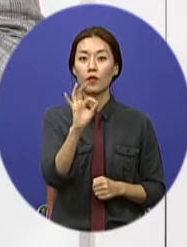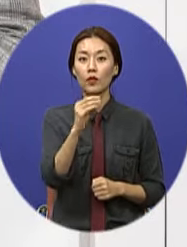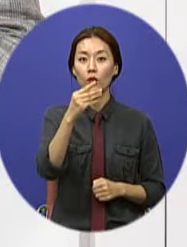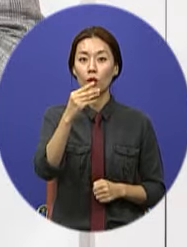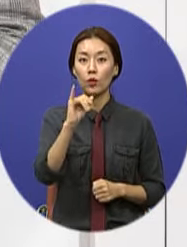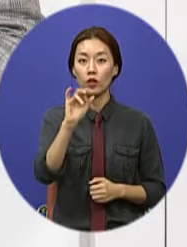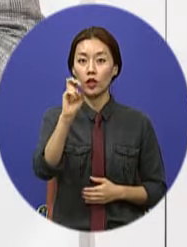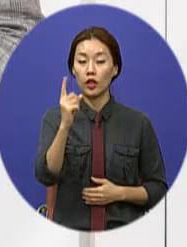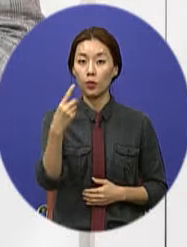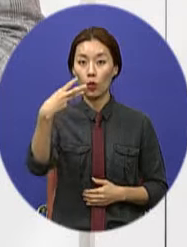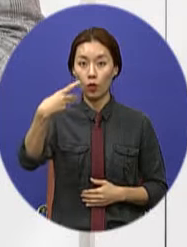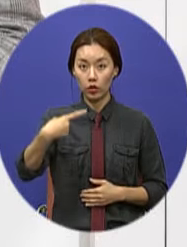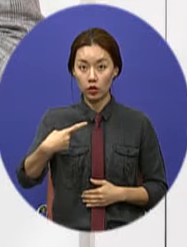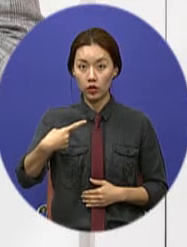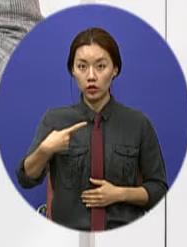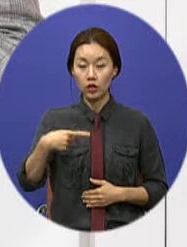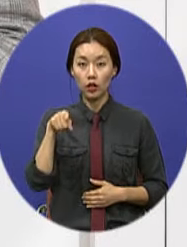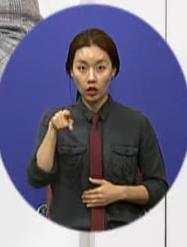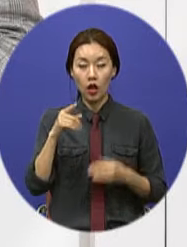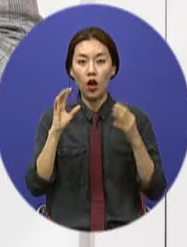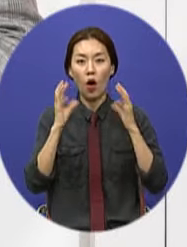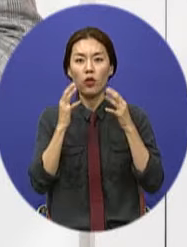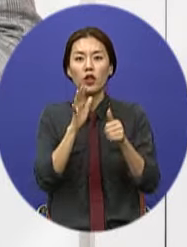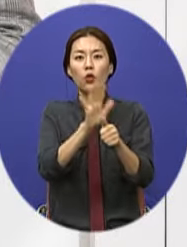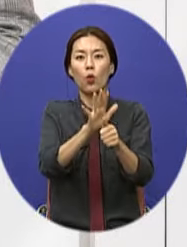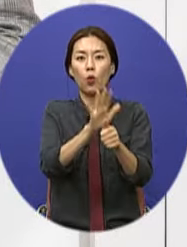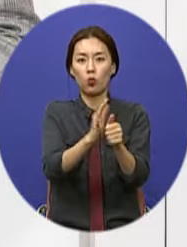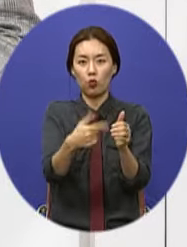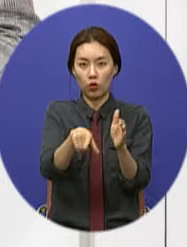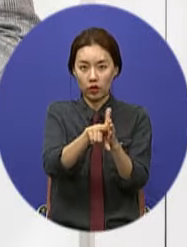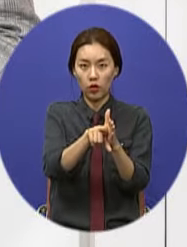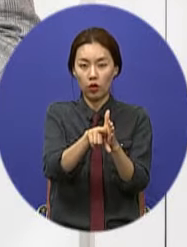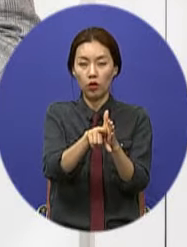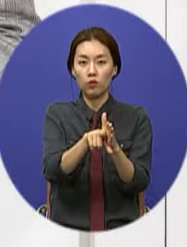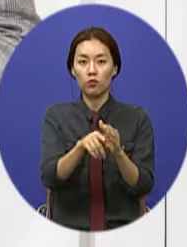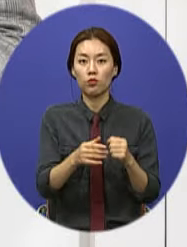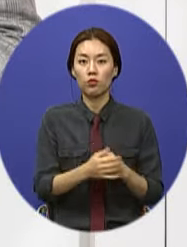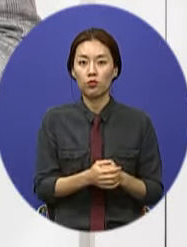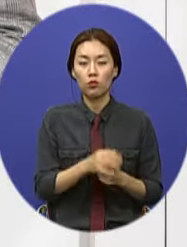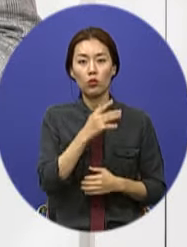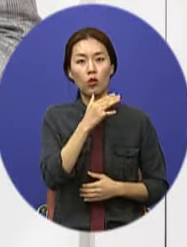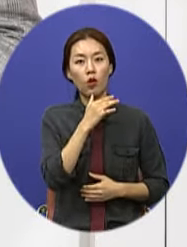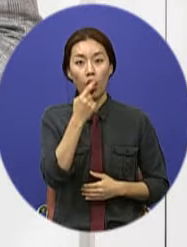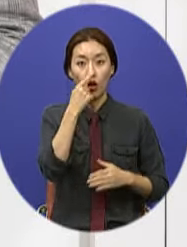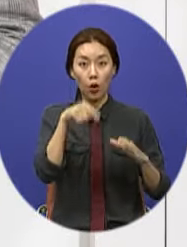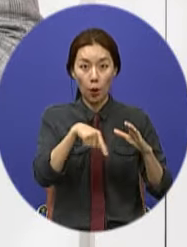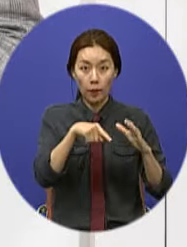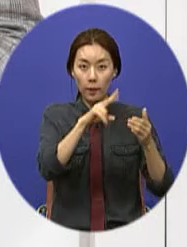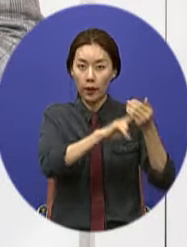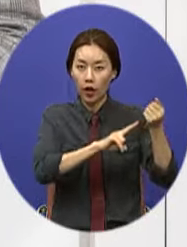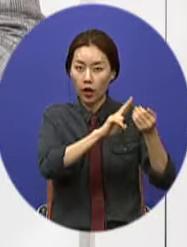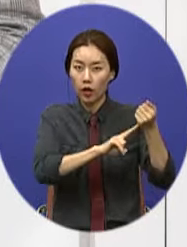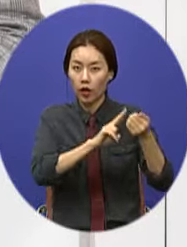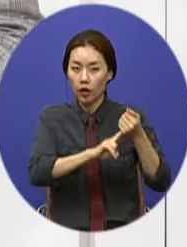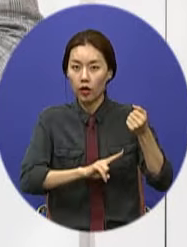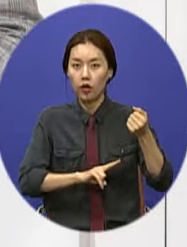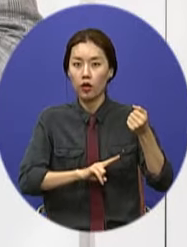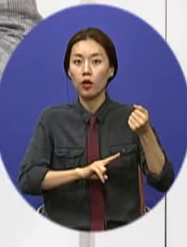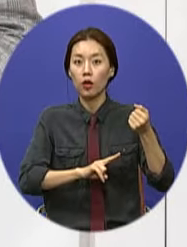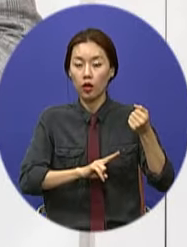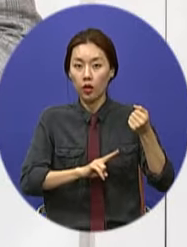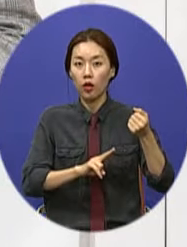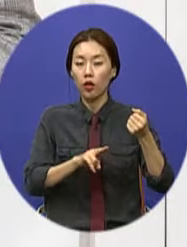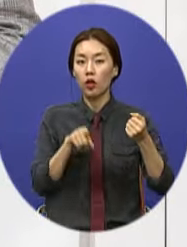동팀으로 네. 그 저 어린이들 그 돕기 아~ 예 그 그 이제 커피를 팔아 가지고 아~ 그게